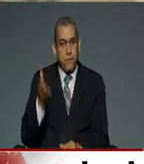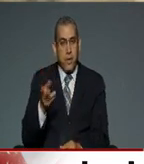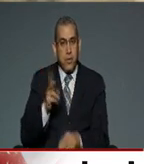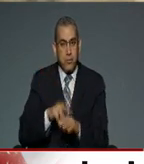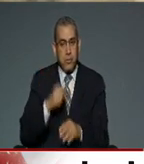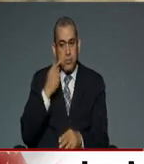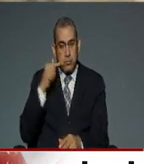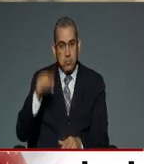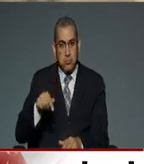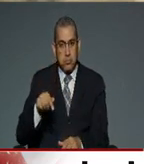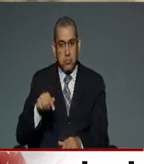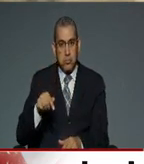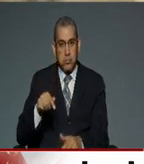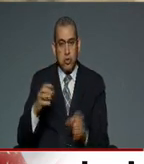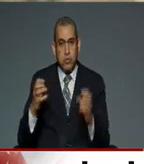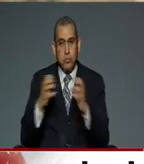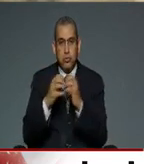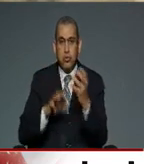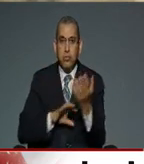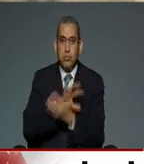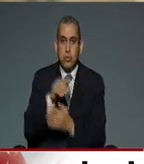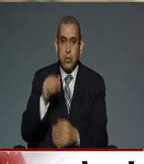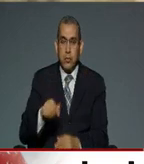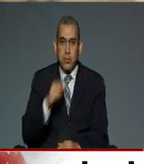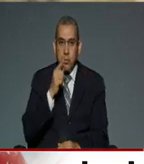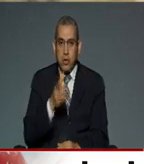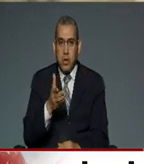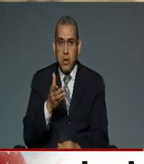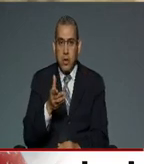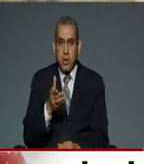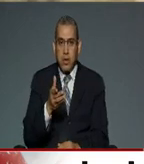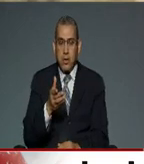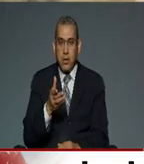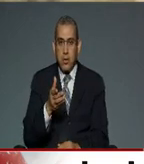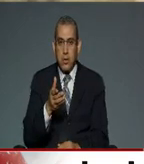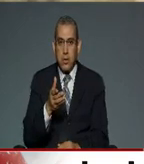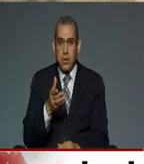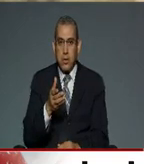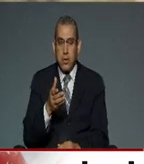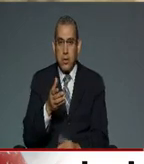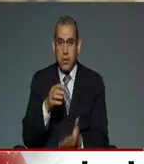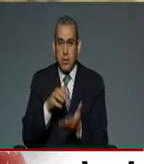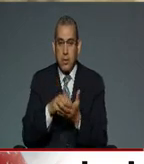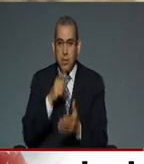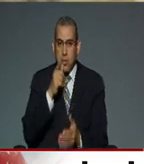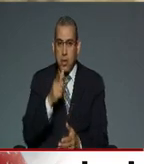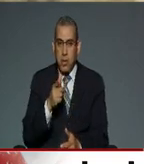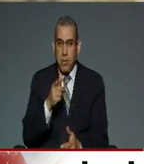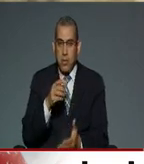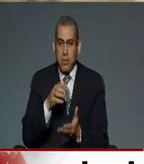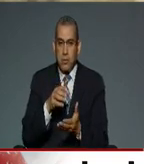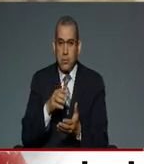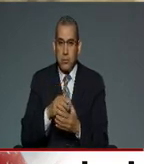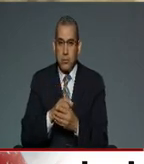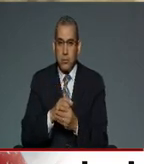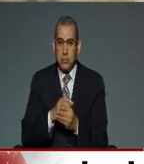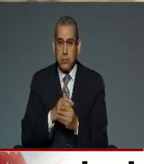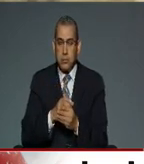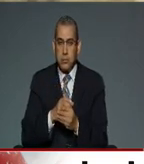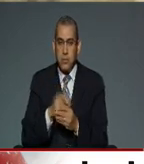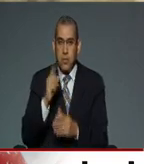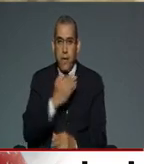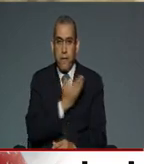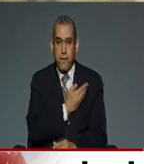بالطبع المشاكل في قناه السويس مع وجود الحوثيين وتجد لدينا الازمه في